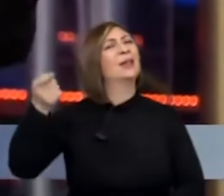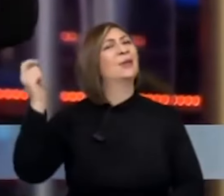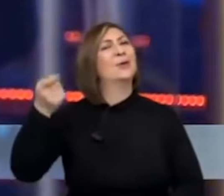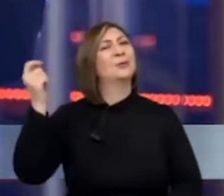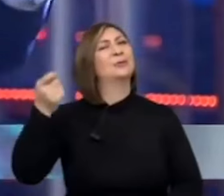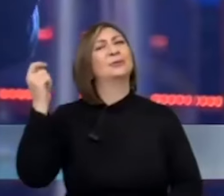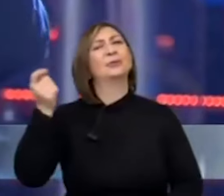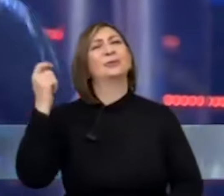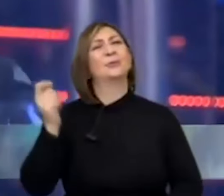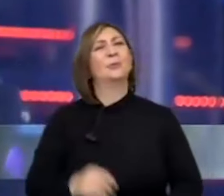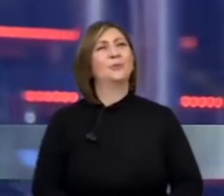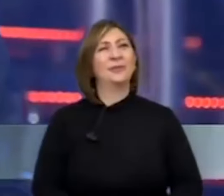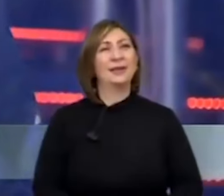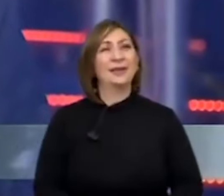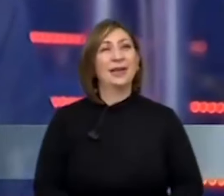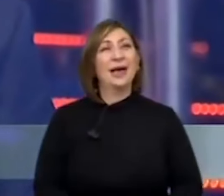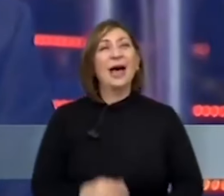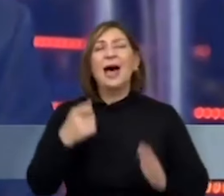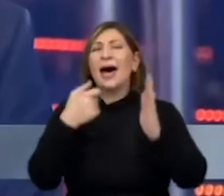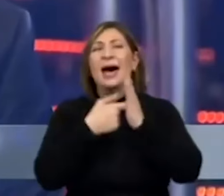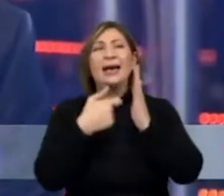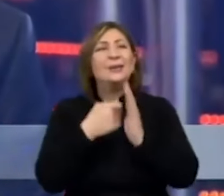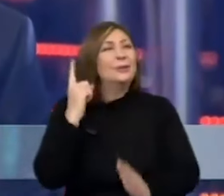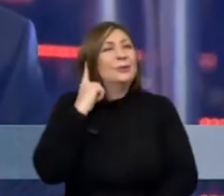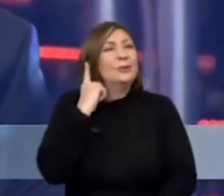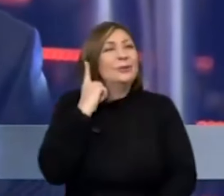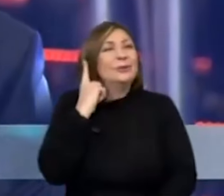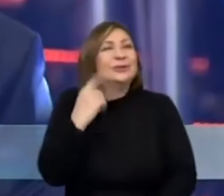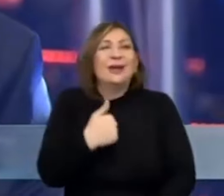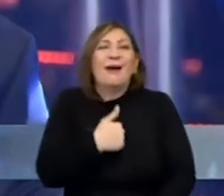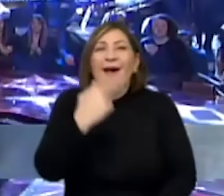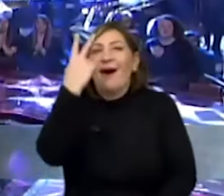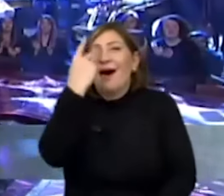sallıyorum uşum. Adını duydukça